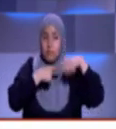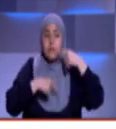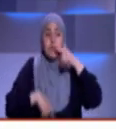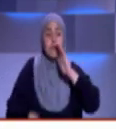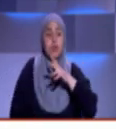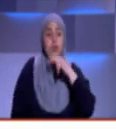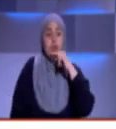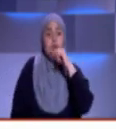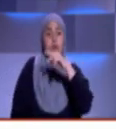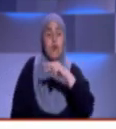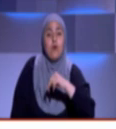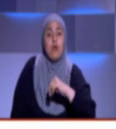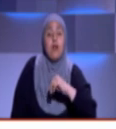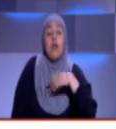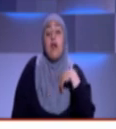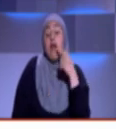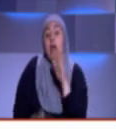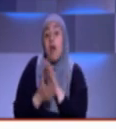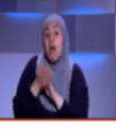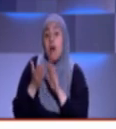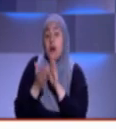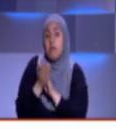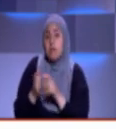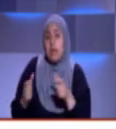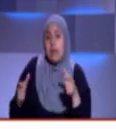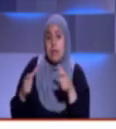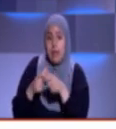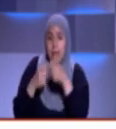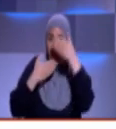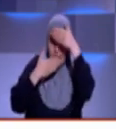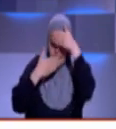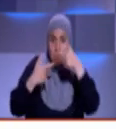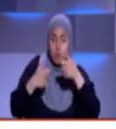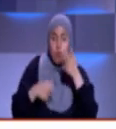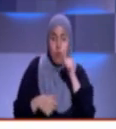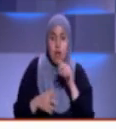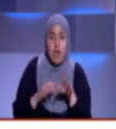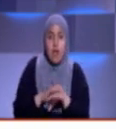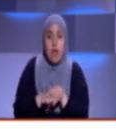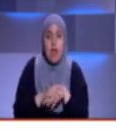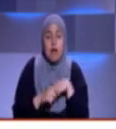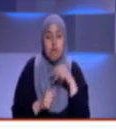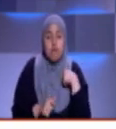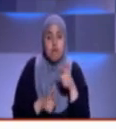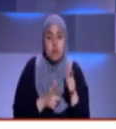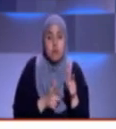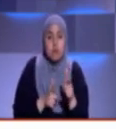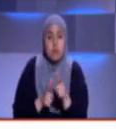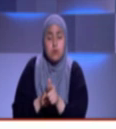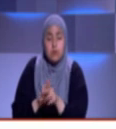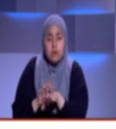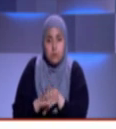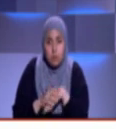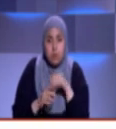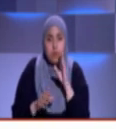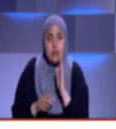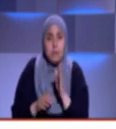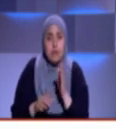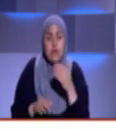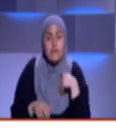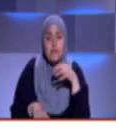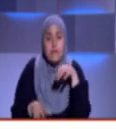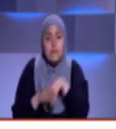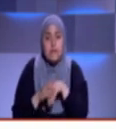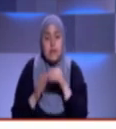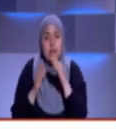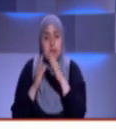نقول أنه خطر الجماعات الإرهابية والعمليات التي يمكن أن تقوم بها في داخل الدول